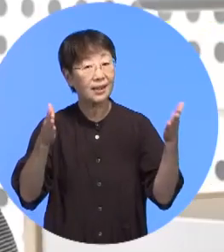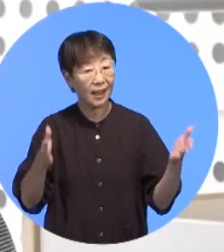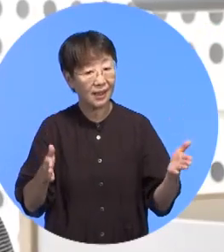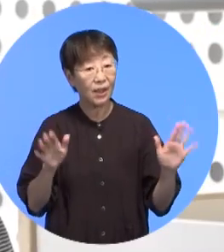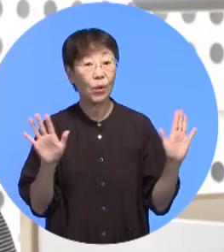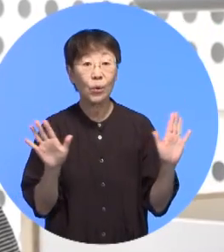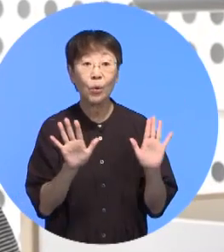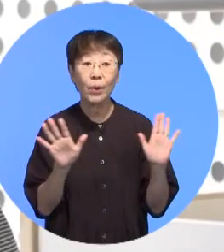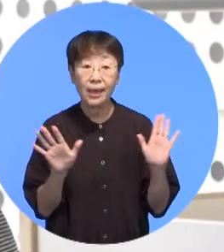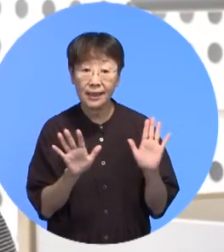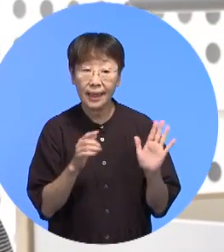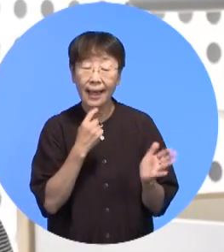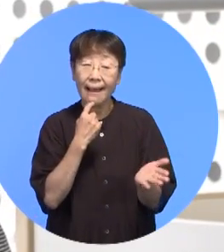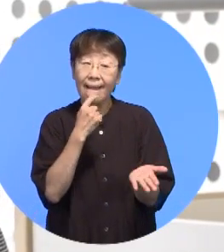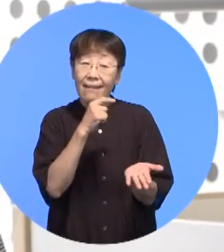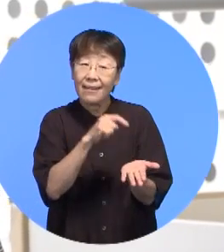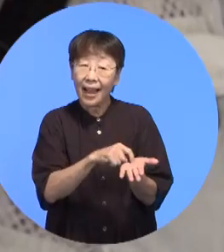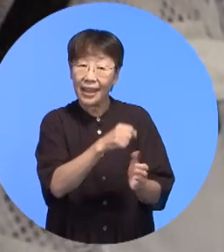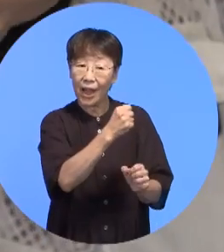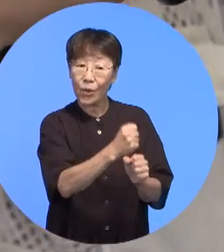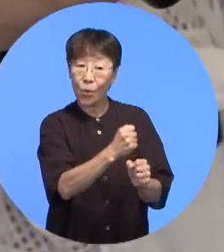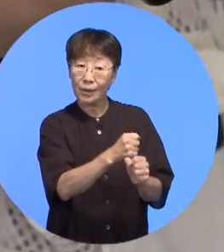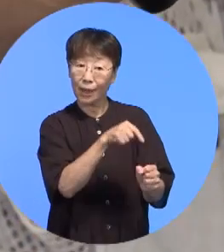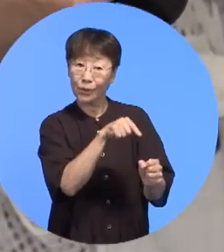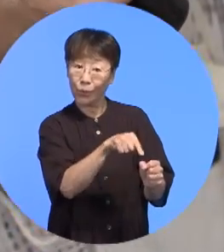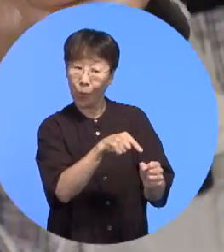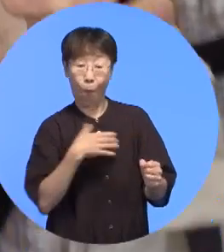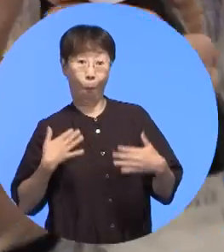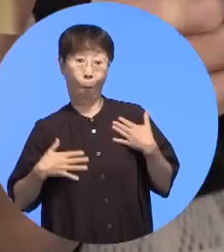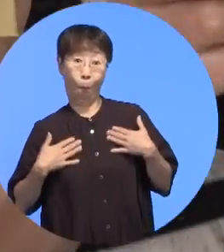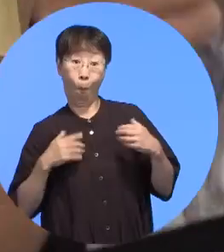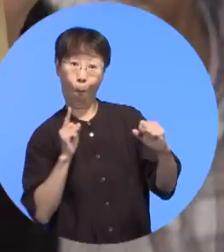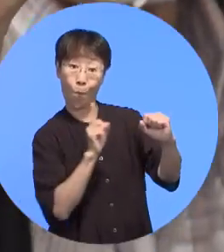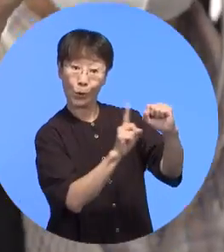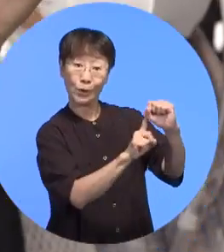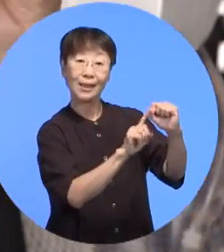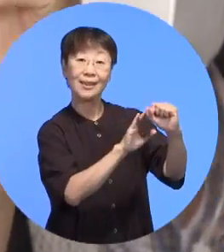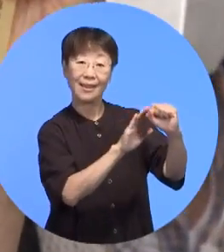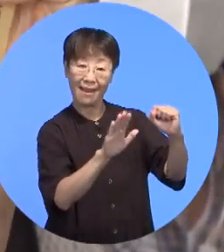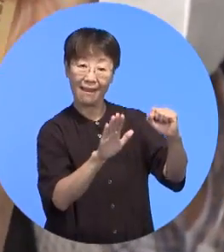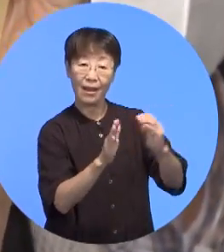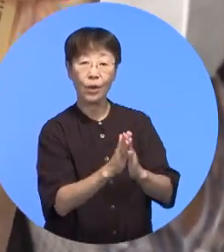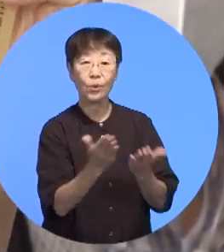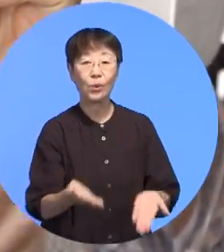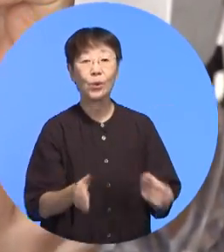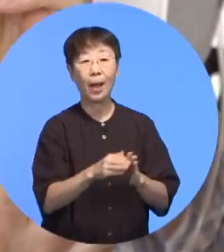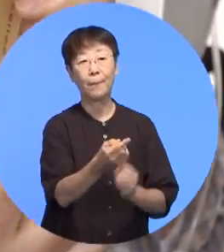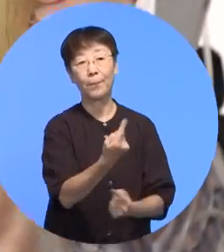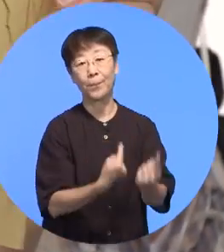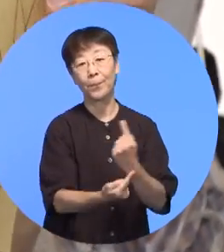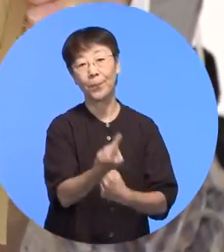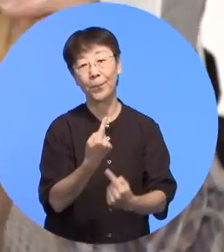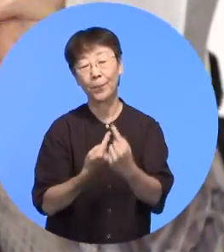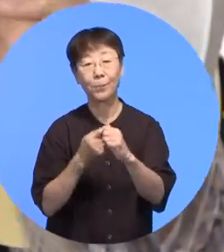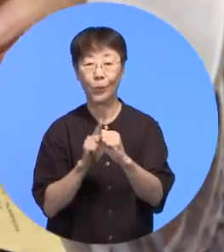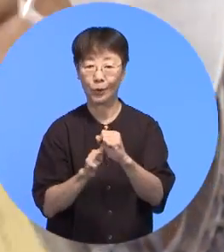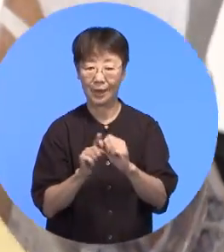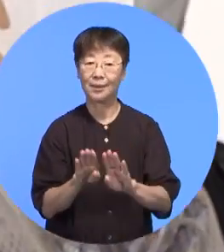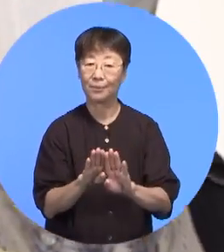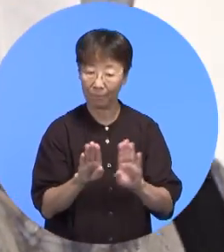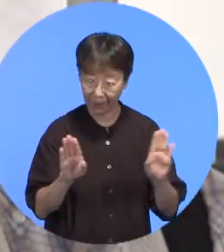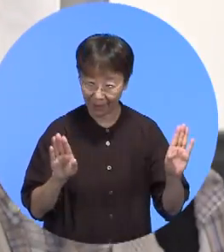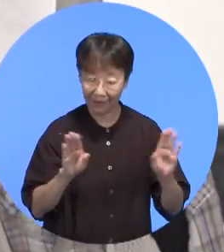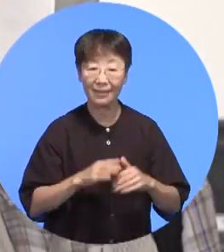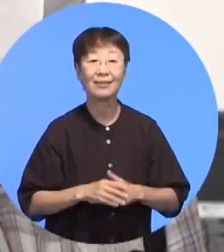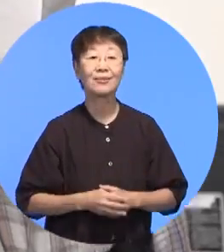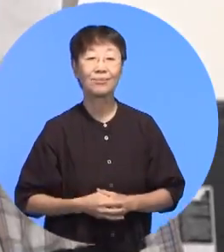間中の子どもたちに簡単な工作に楽しんでもらうとともに、図書館を訪れる機会を作ろうと開いたものです。